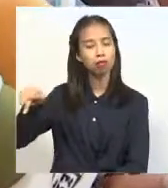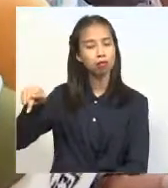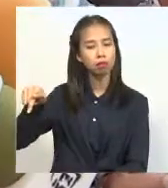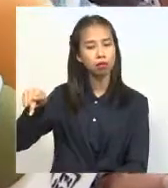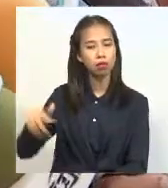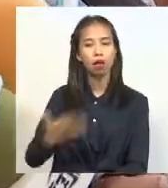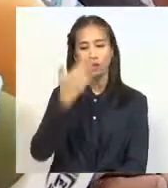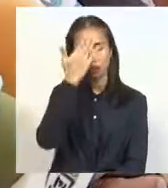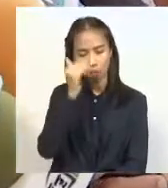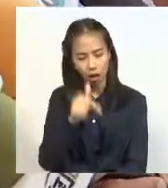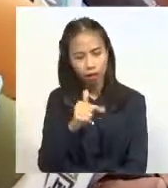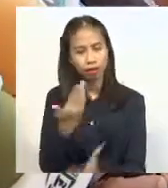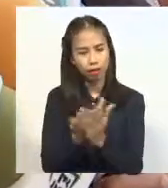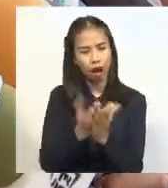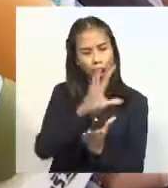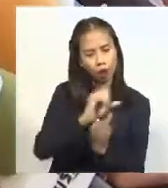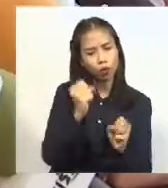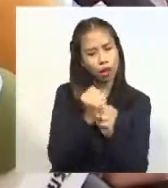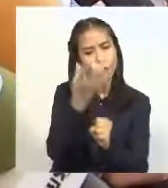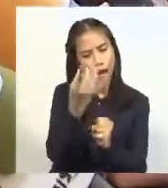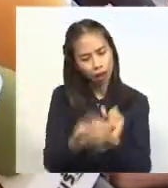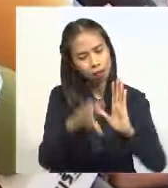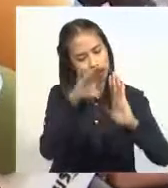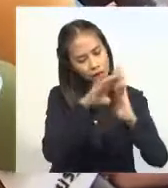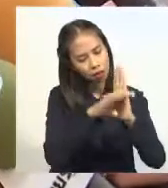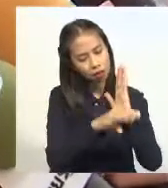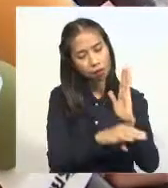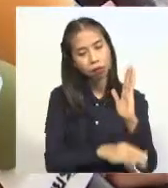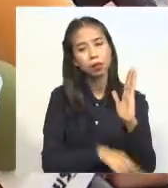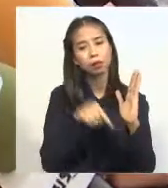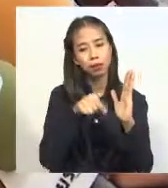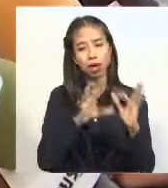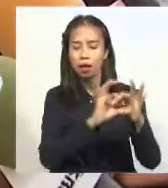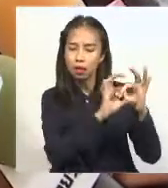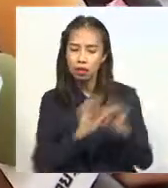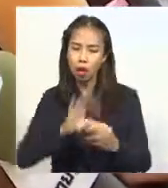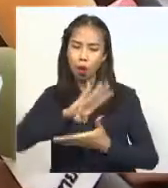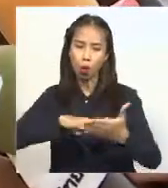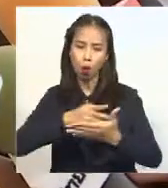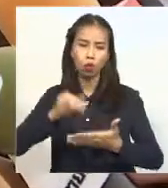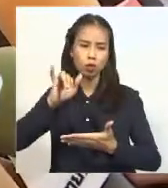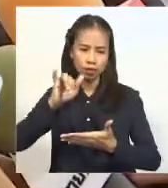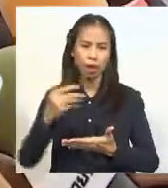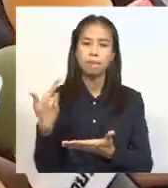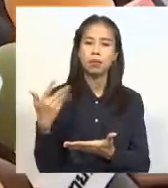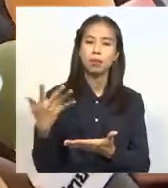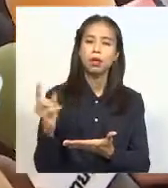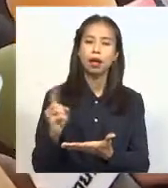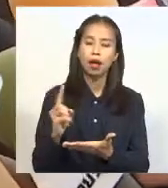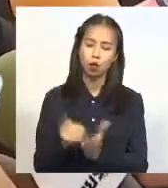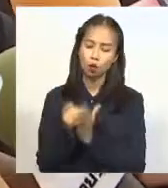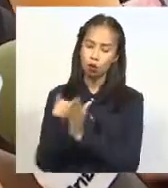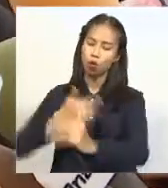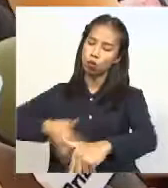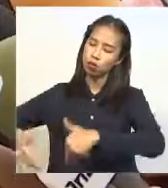ะตั้งไปอย่างไรจะใช้ทำอะไรอย่างไรนะมีสอดคล้องยุทธศาสตร์อย่างไรตอบสนองพี่น้องประชา